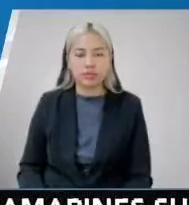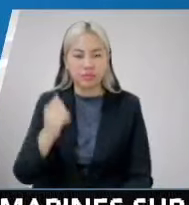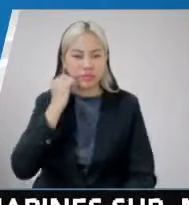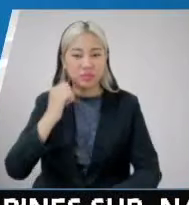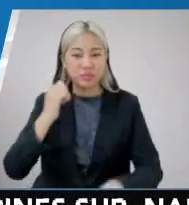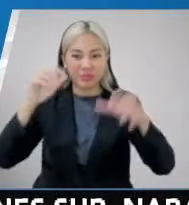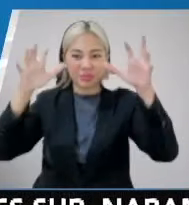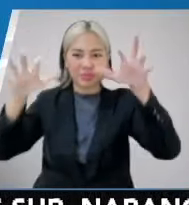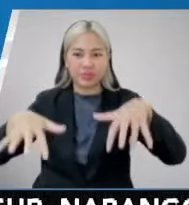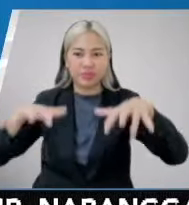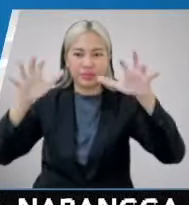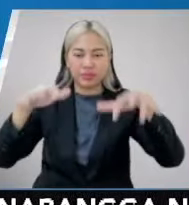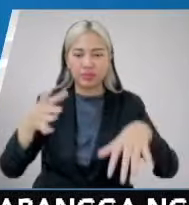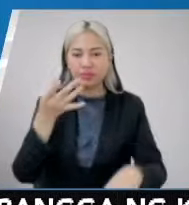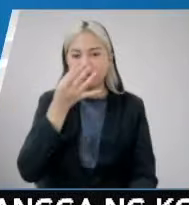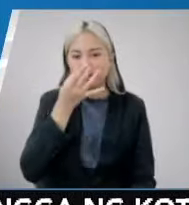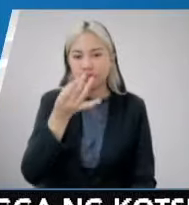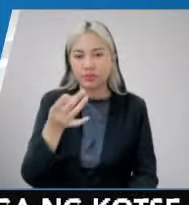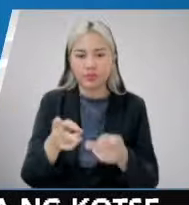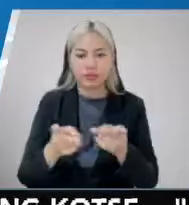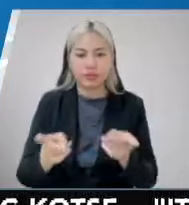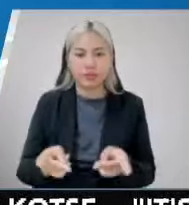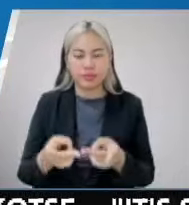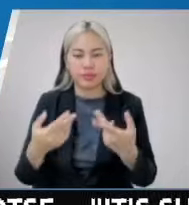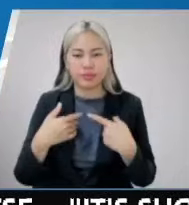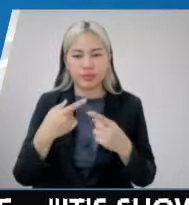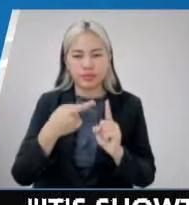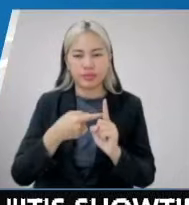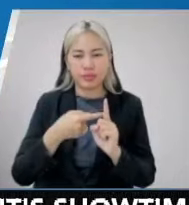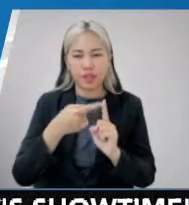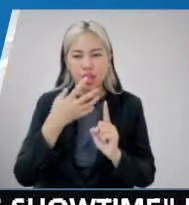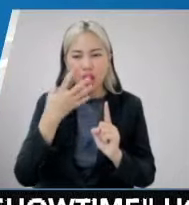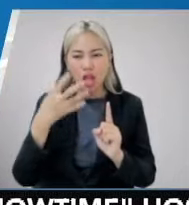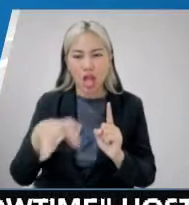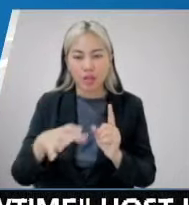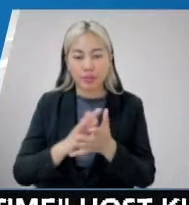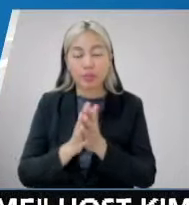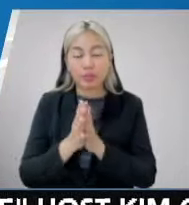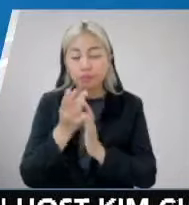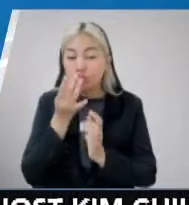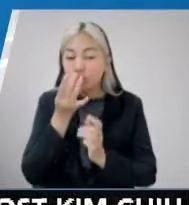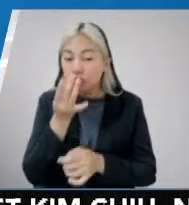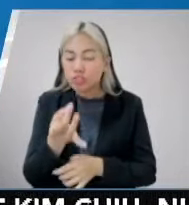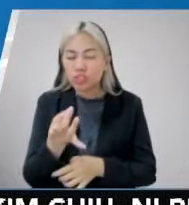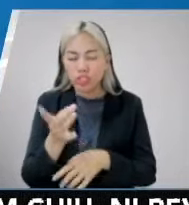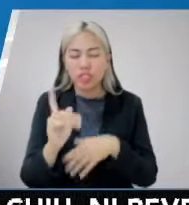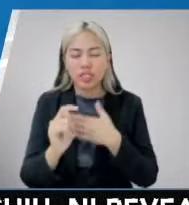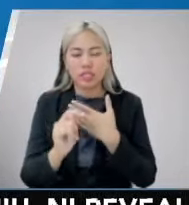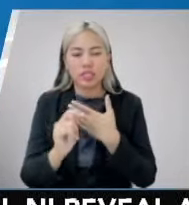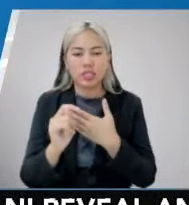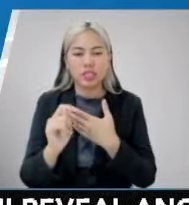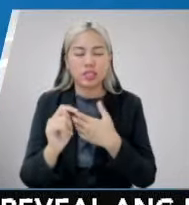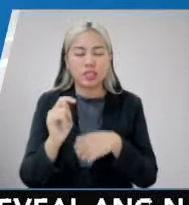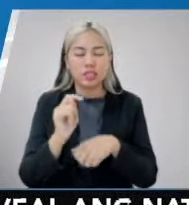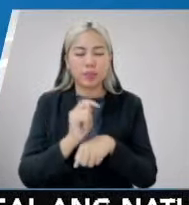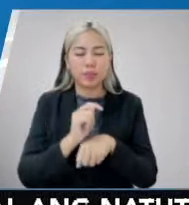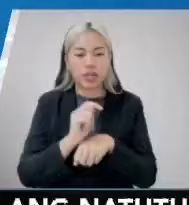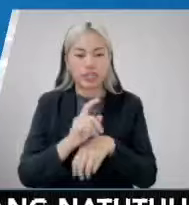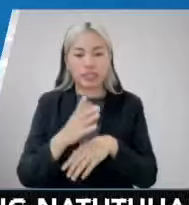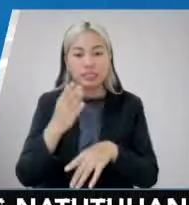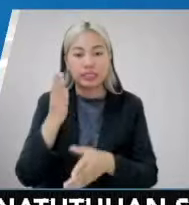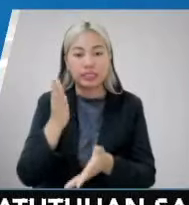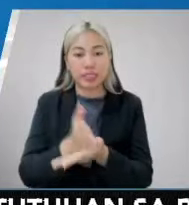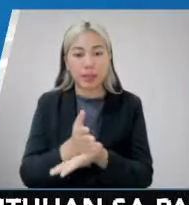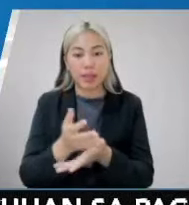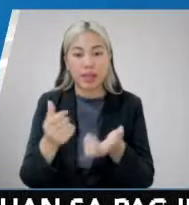ng lugar na tinatamaan po ng matinding init at alinsangan, pansamantala nang itinigil ng PAGASA ang paglalabas ng forecast at monitoring sa